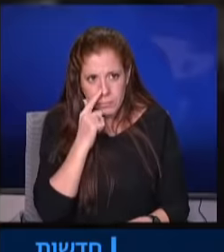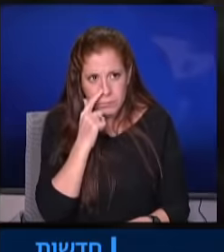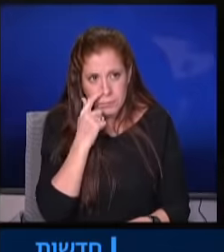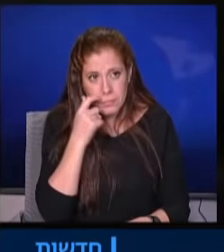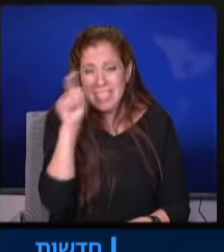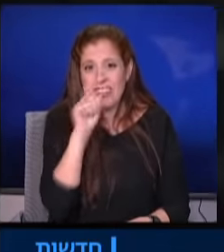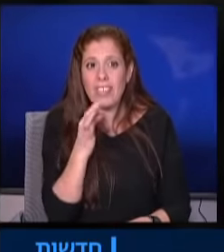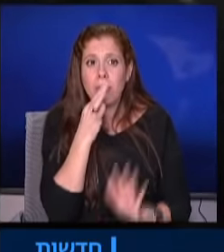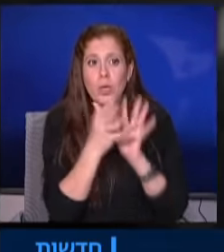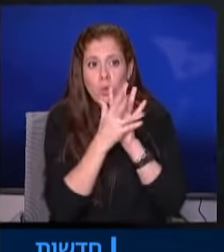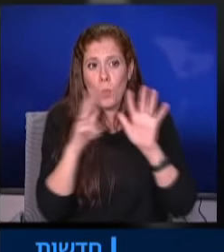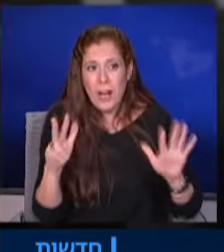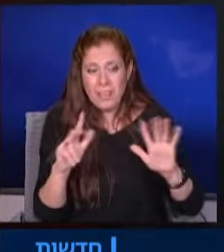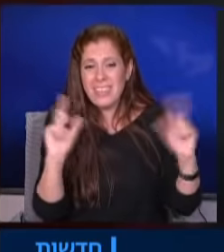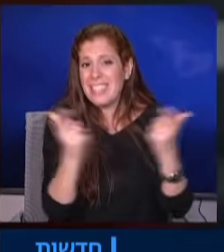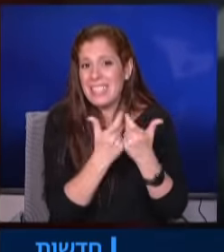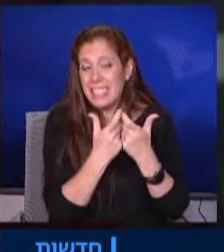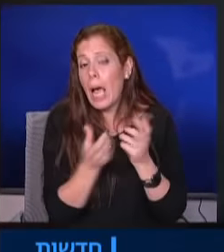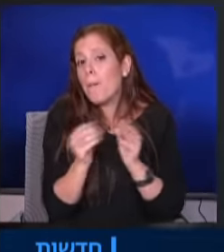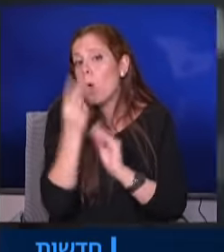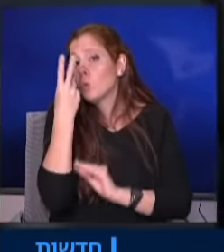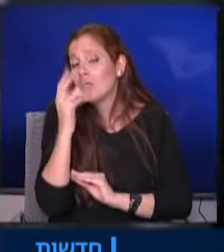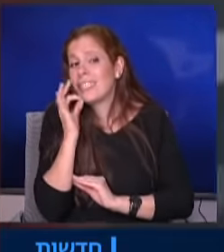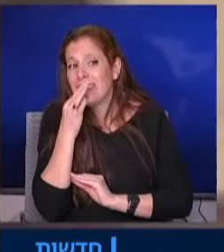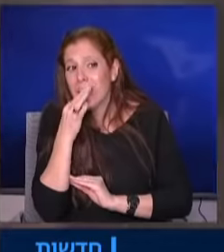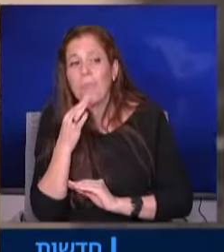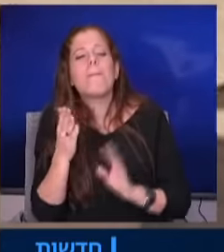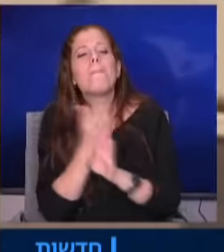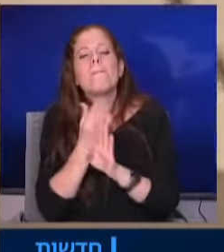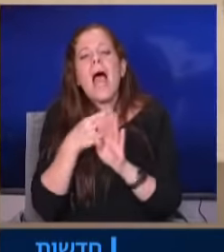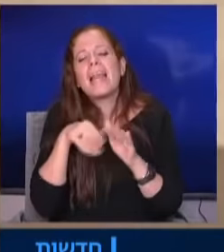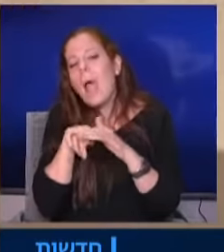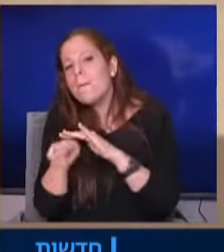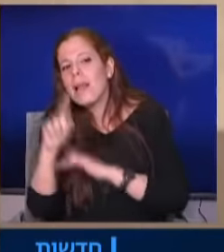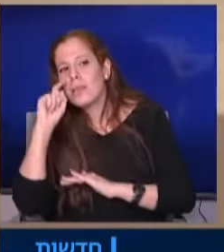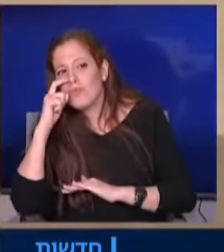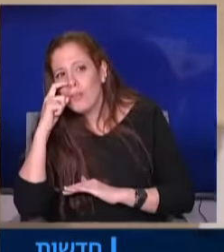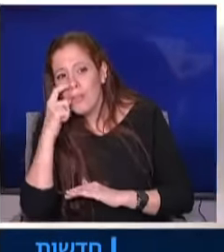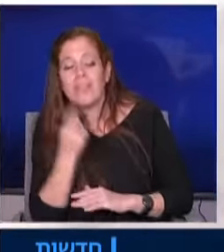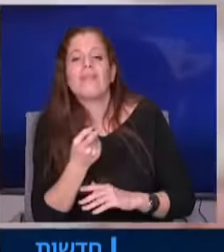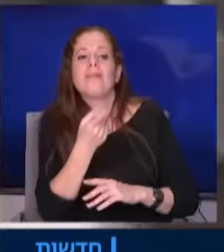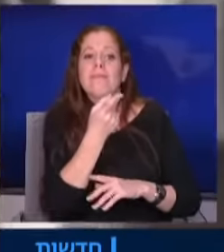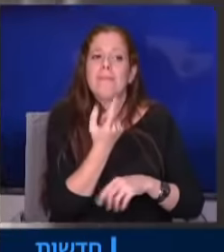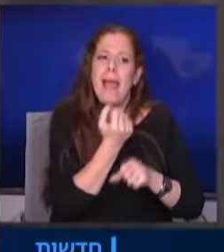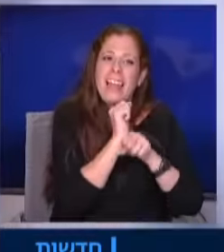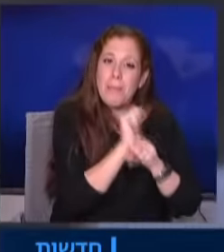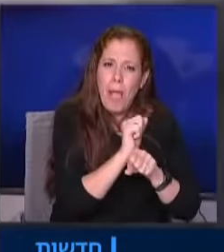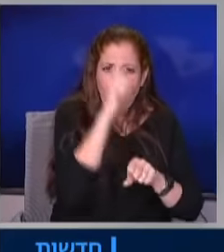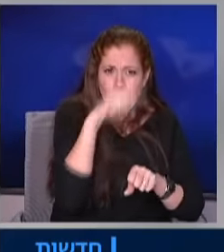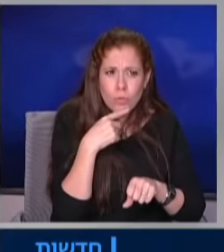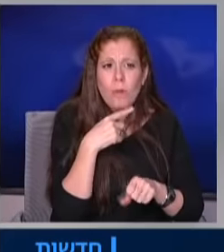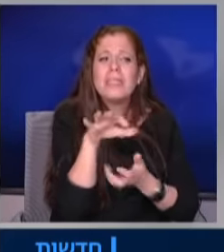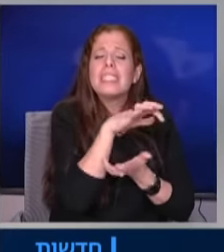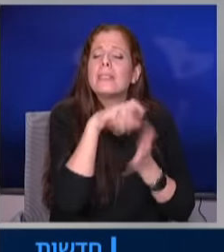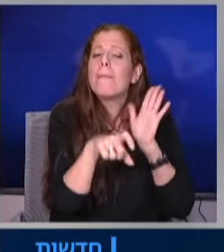זביידי בן 18 נעצר עם שני צעירים ממחנה הפליטים ג'נין, מעוז תמיכתו של אביו, מסמלי האינטיפאדה השנייה,